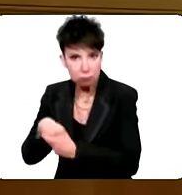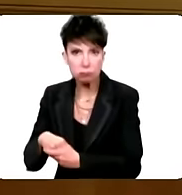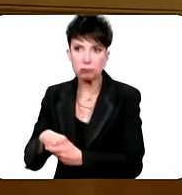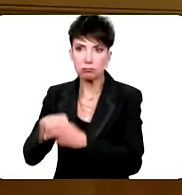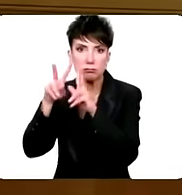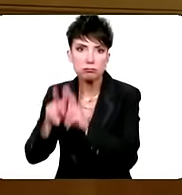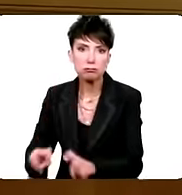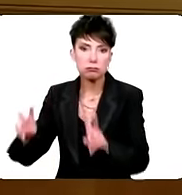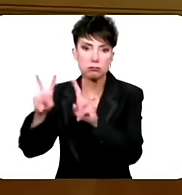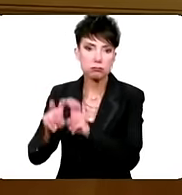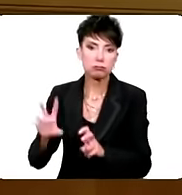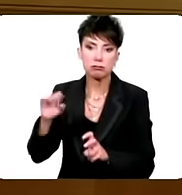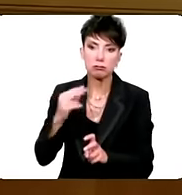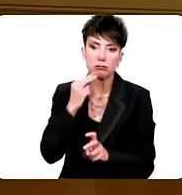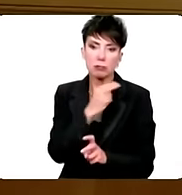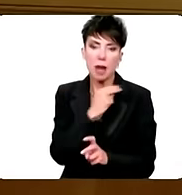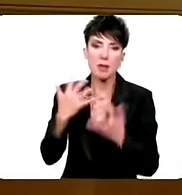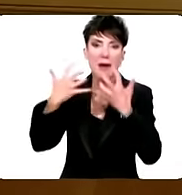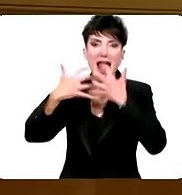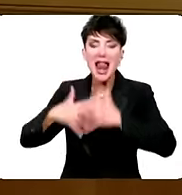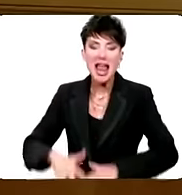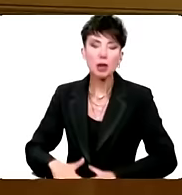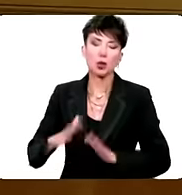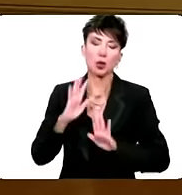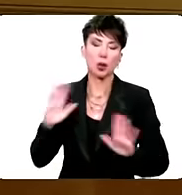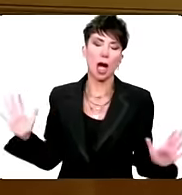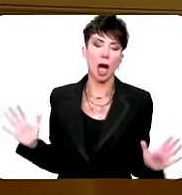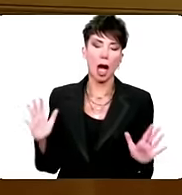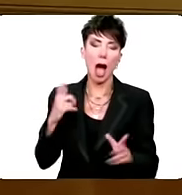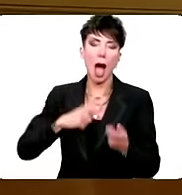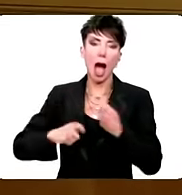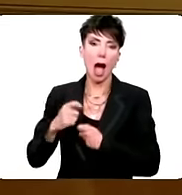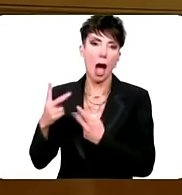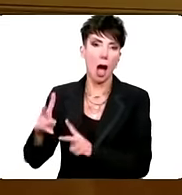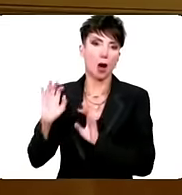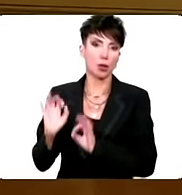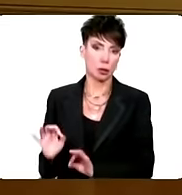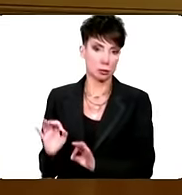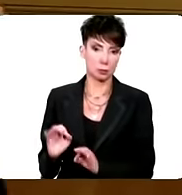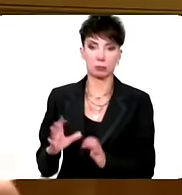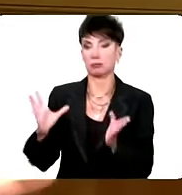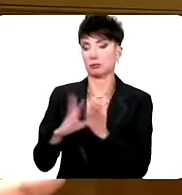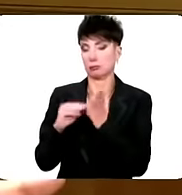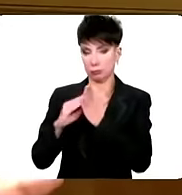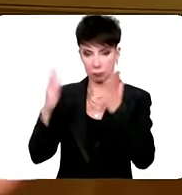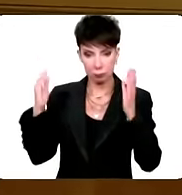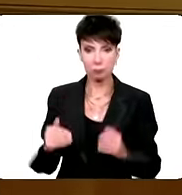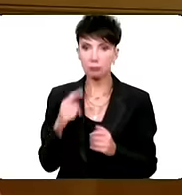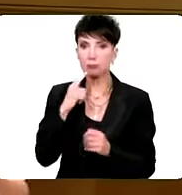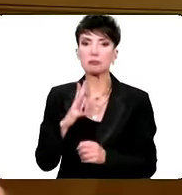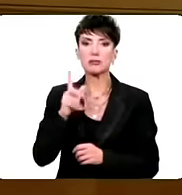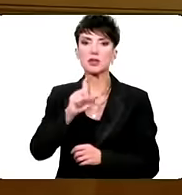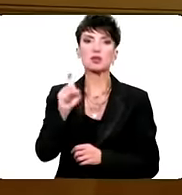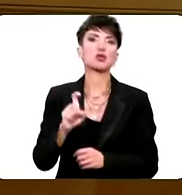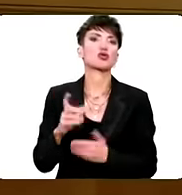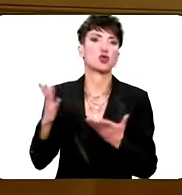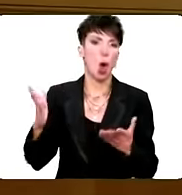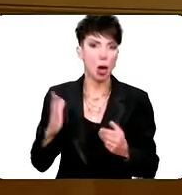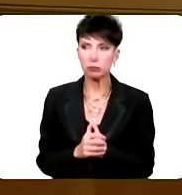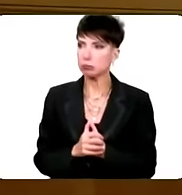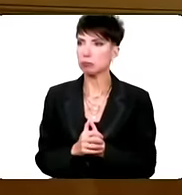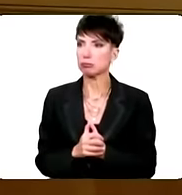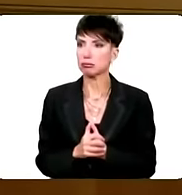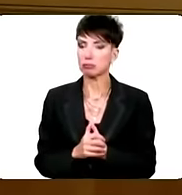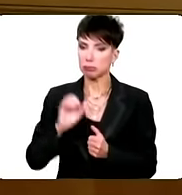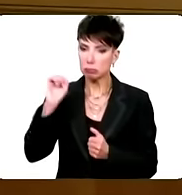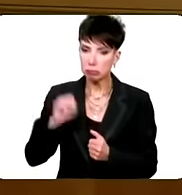λειτουργίας της αγοράς. Ή όταν αντιμετωπίζουμε ζητήματα καθημερινότητας. Πόσο γρήγορα θα